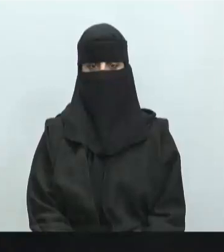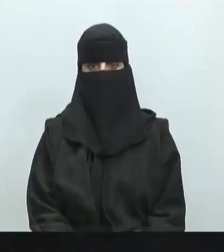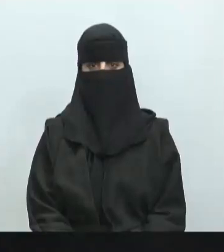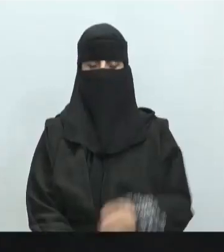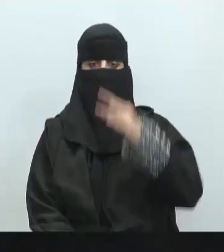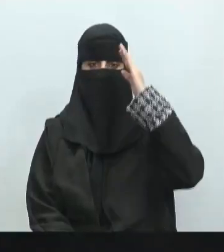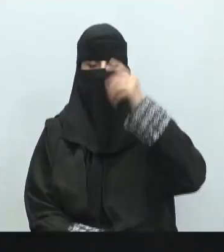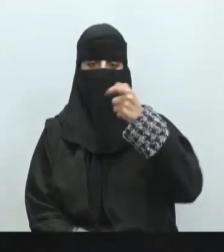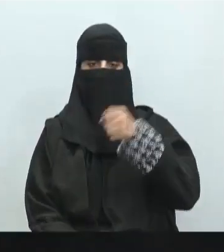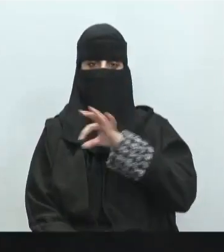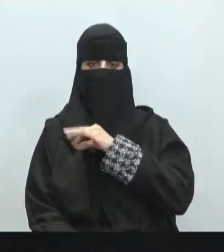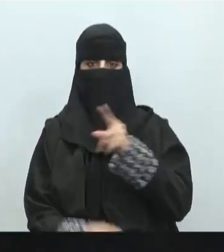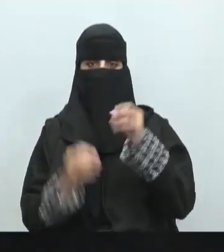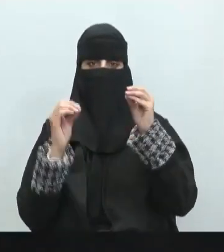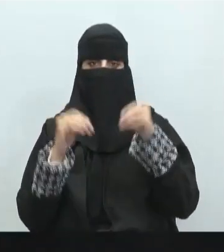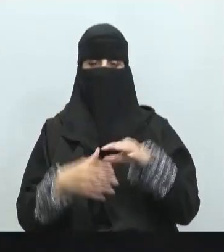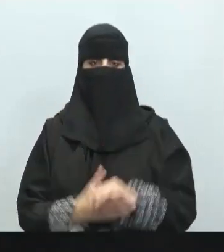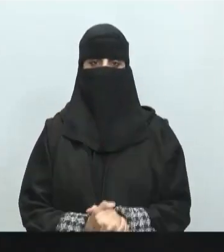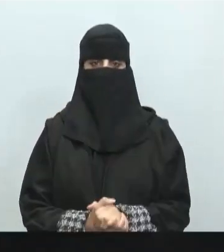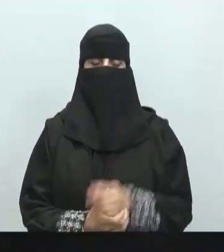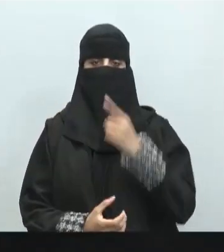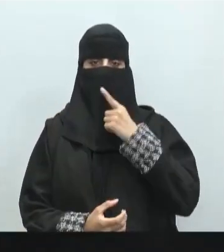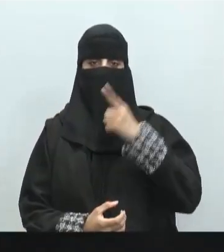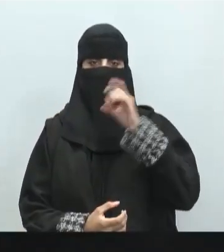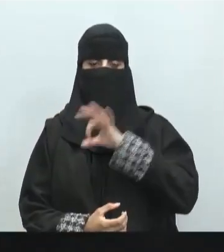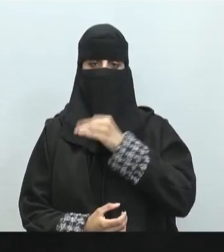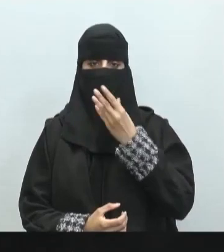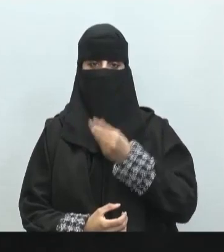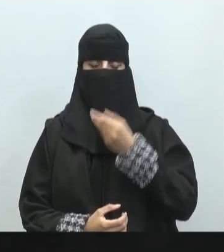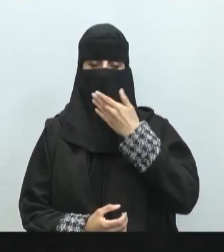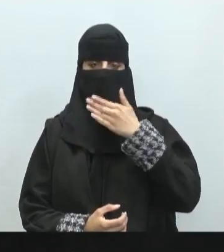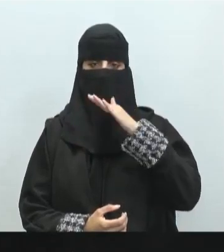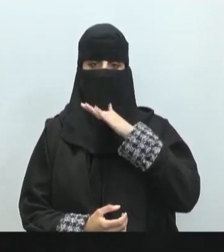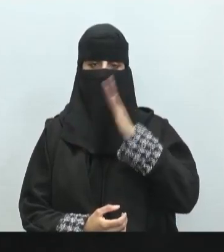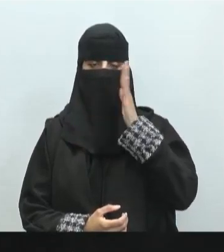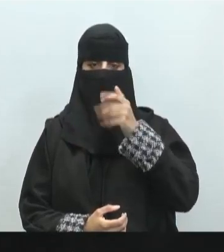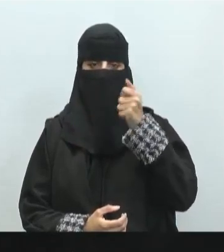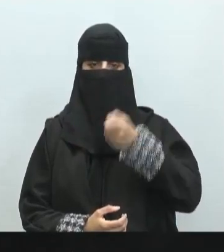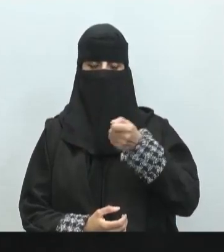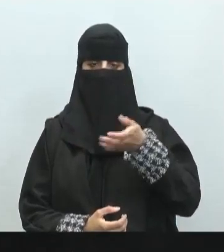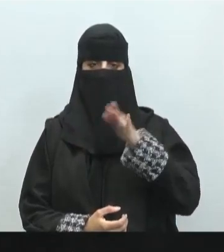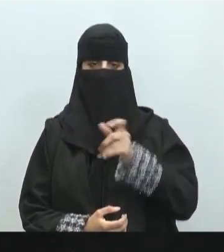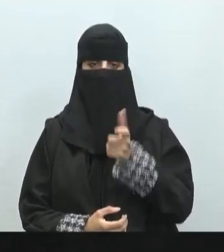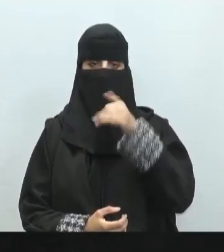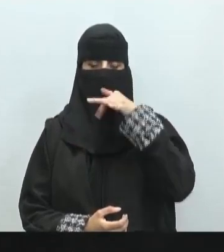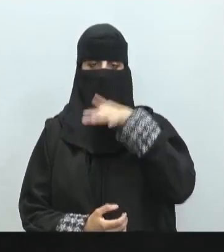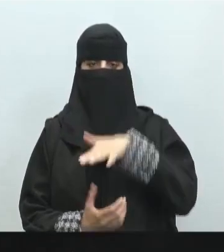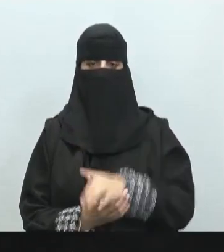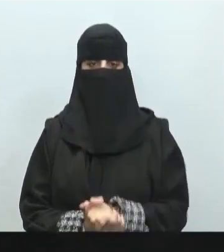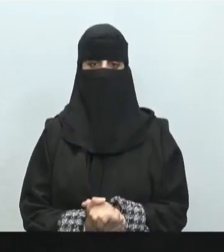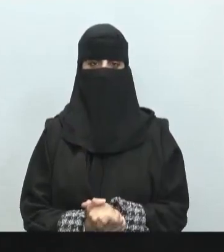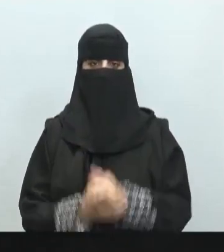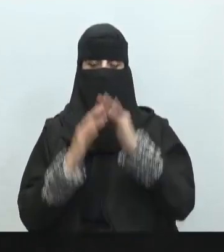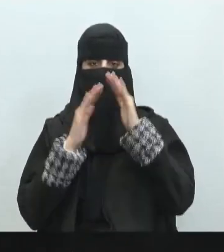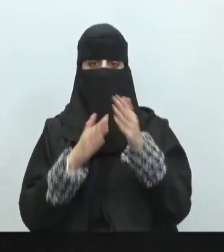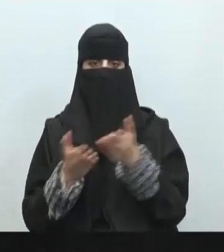السلام عليكم ورحمه الله وبركاته بسم الله الرحمن الرحيم والحمد لله رب العالمين والصلاه والسلام على نبينا محمد